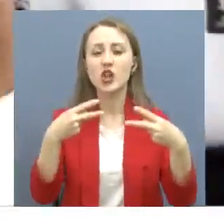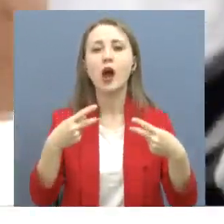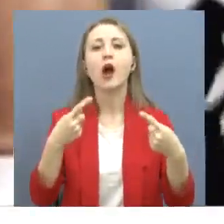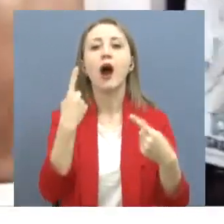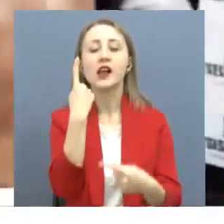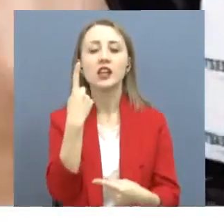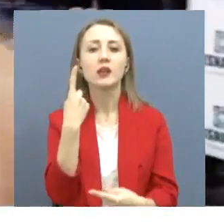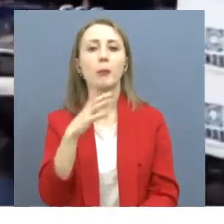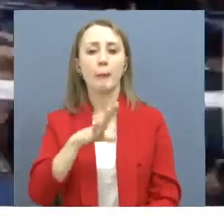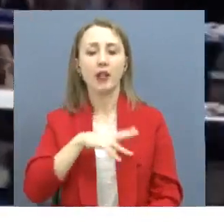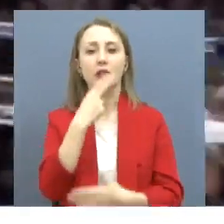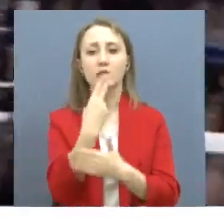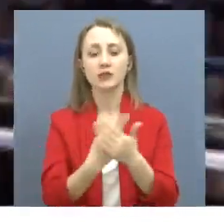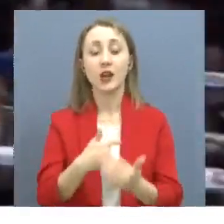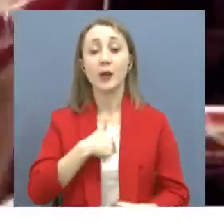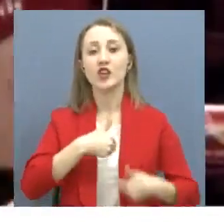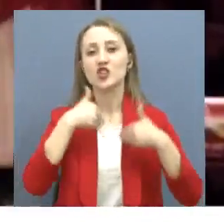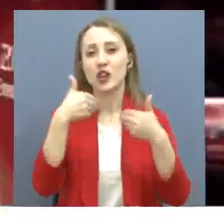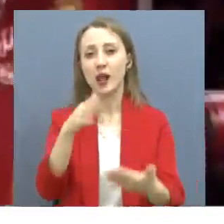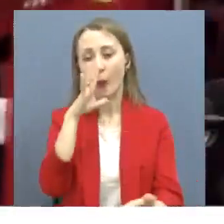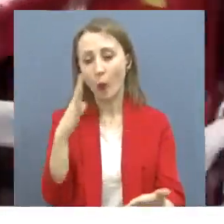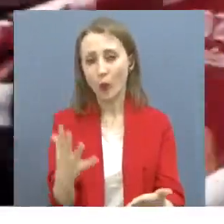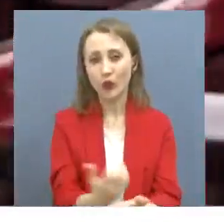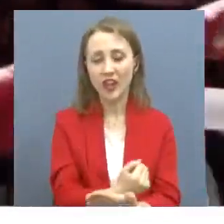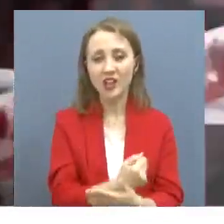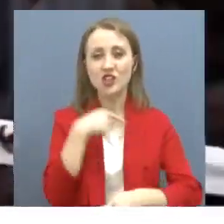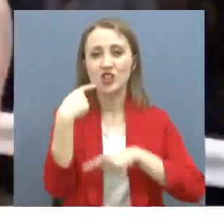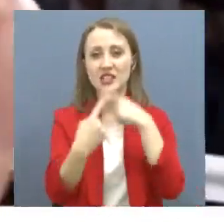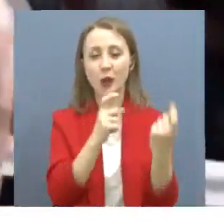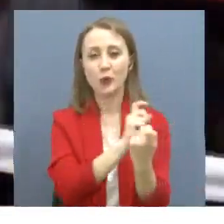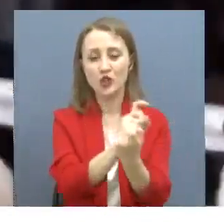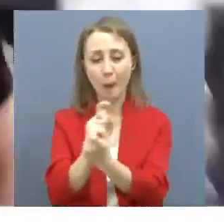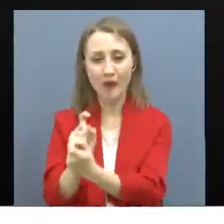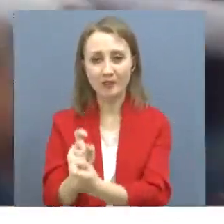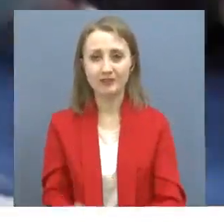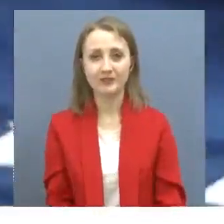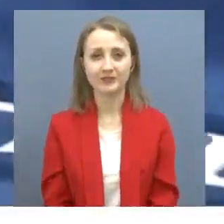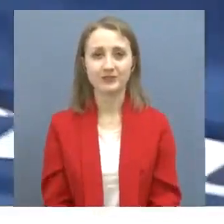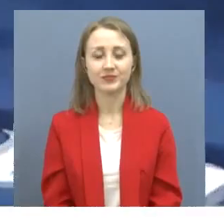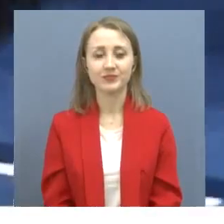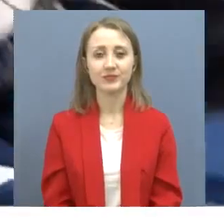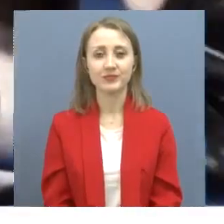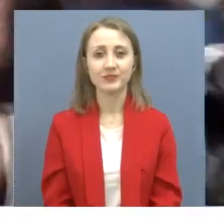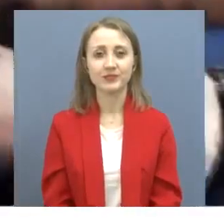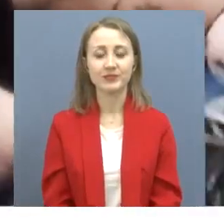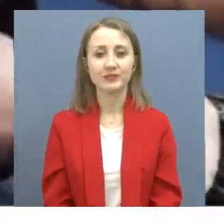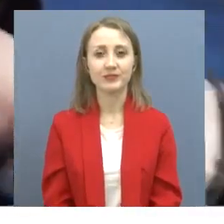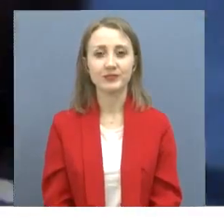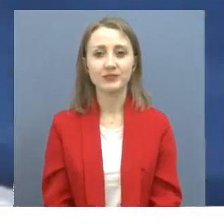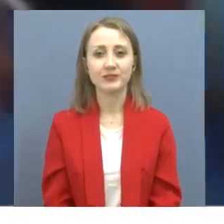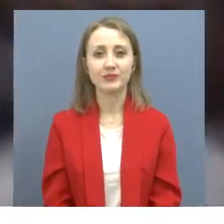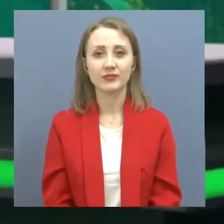Мы желаем удачи нашему соотечественнику в предстоящих встречах. Анель Бисенбаева, Абзал Азуматова, Болжан Смагулов, Абайтулеген